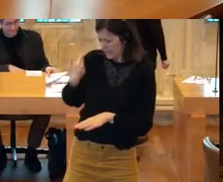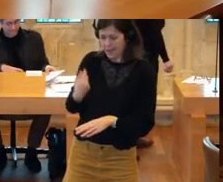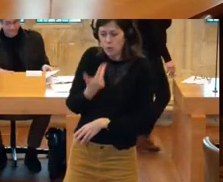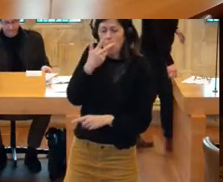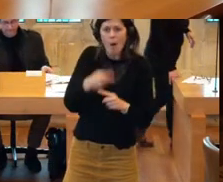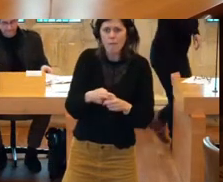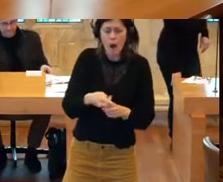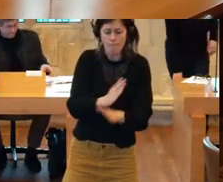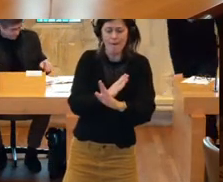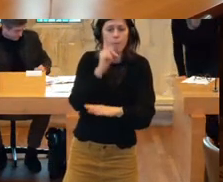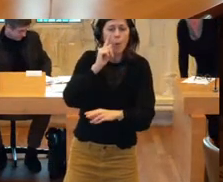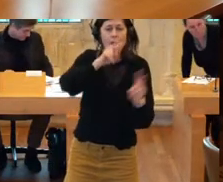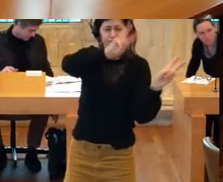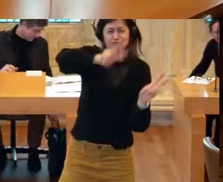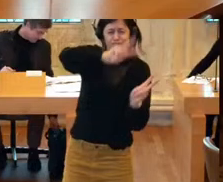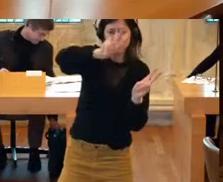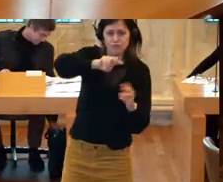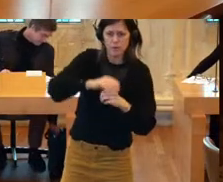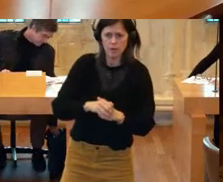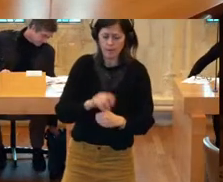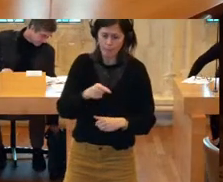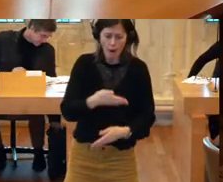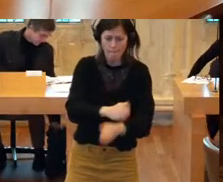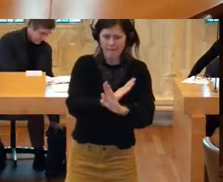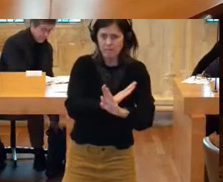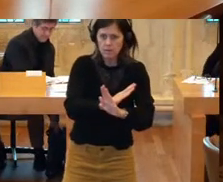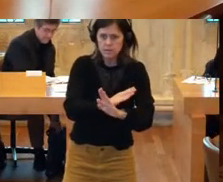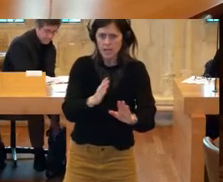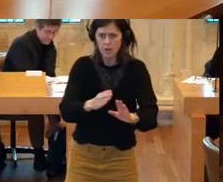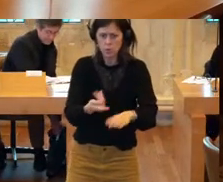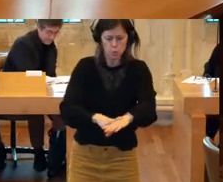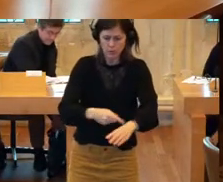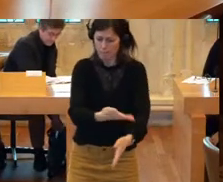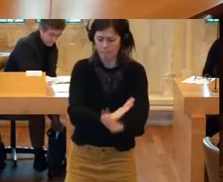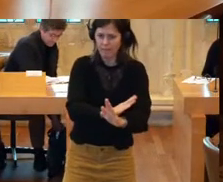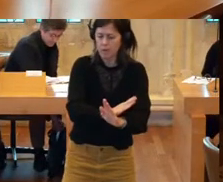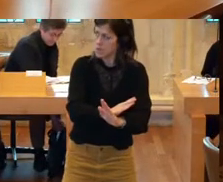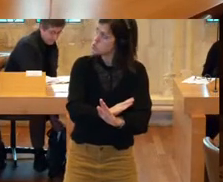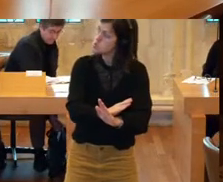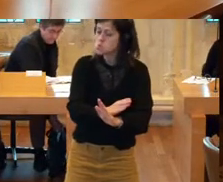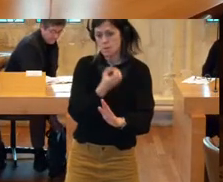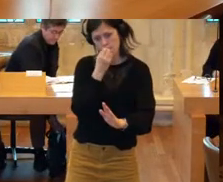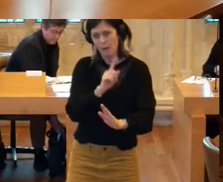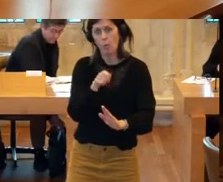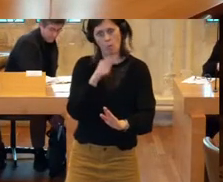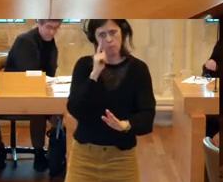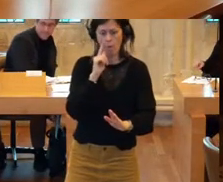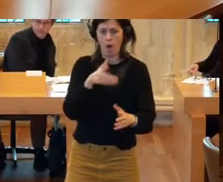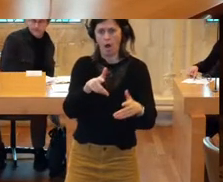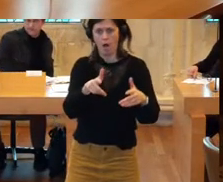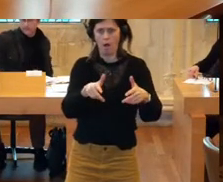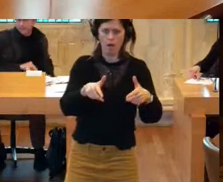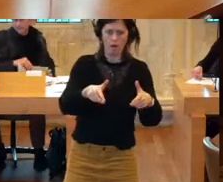Arrêts brutaux qui ne sont vraiment pas bons pour des réacteurs nucléaires et qui coûtent de l'argent aussi aux